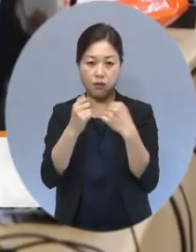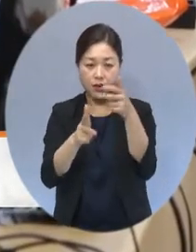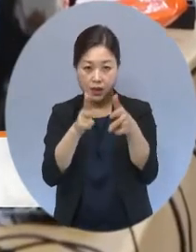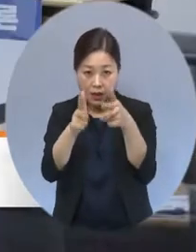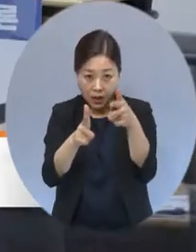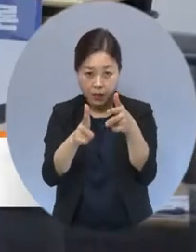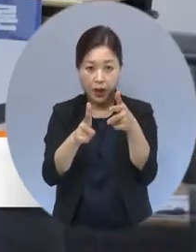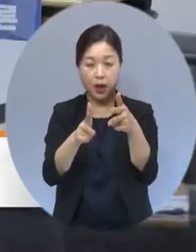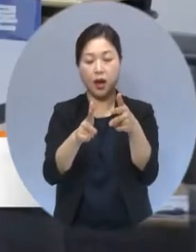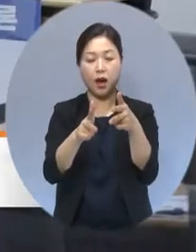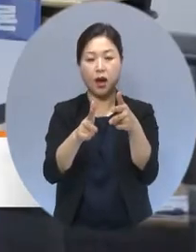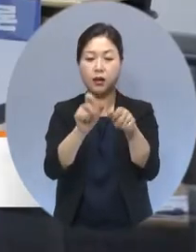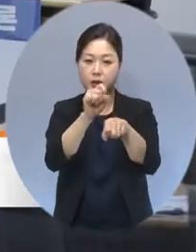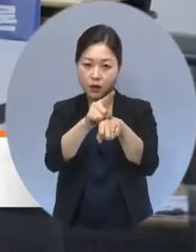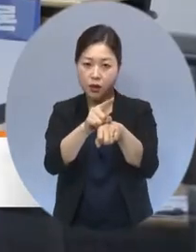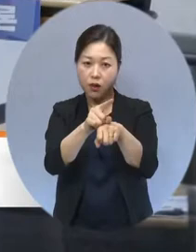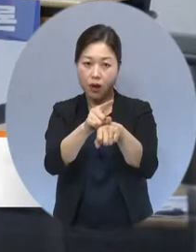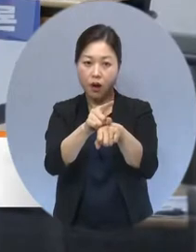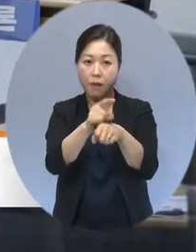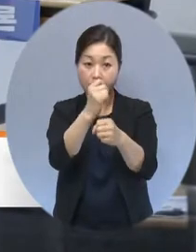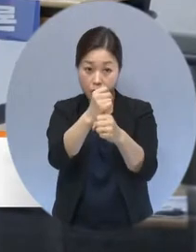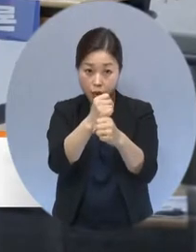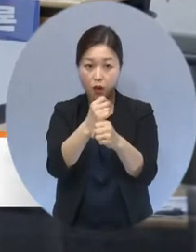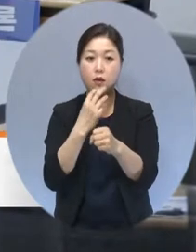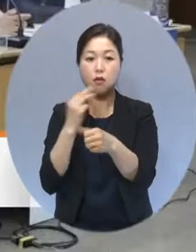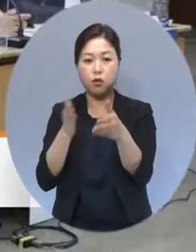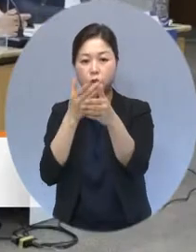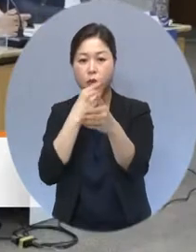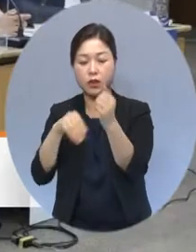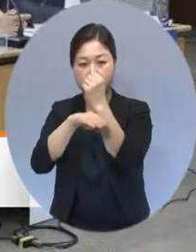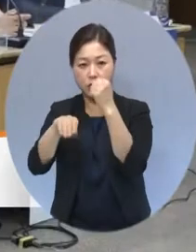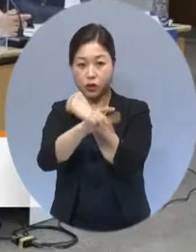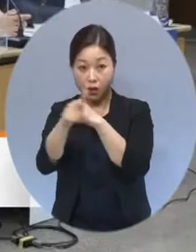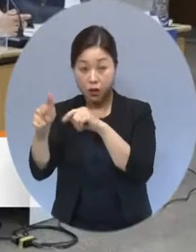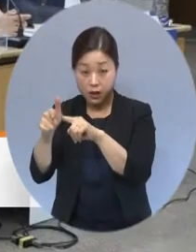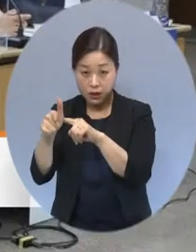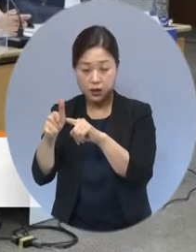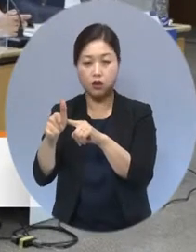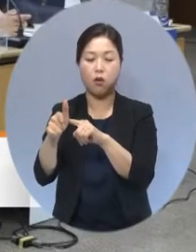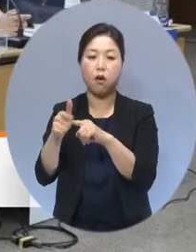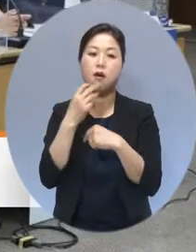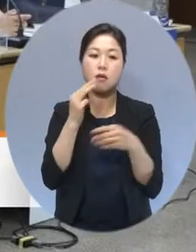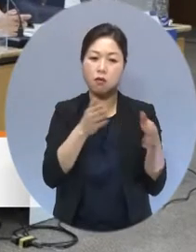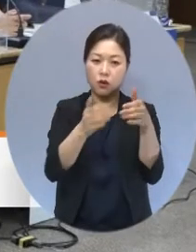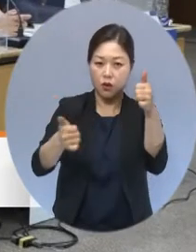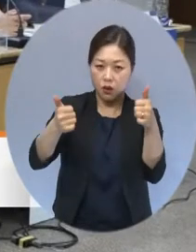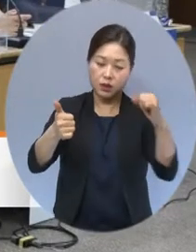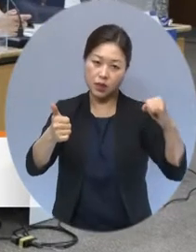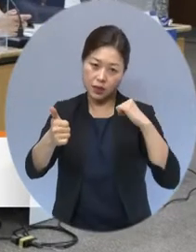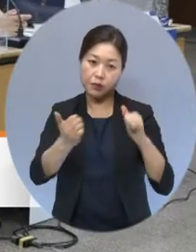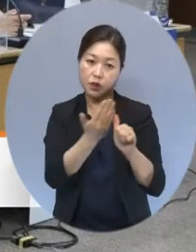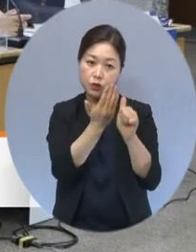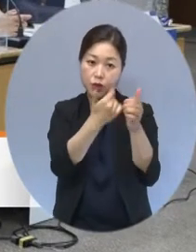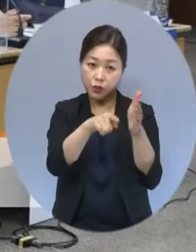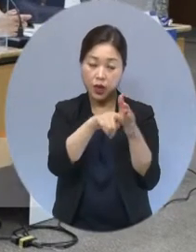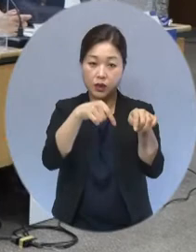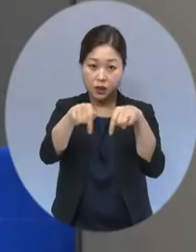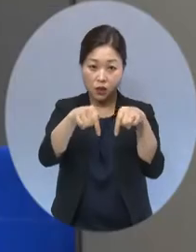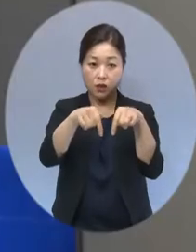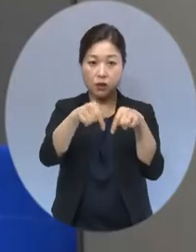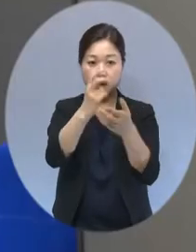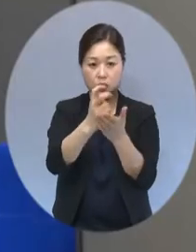경기도민 복지기준 개선 등과 같은 경기도형 경쟁력과 정체성을 높이기 위한 정책들도